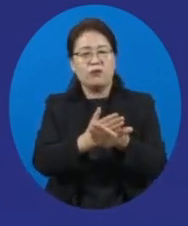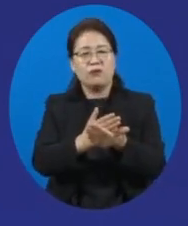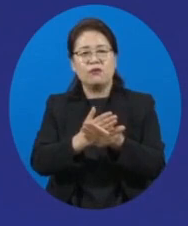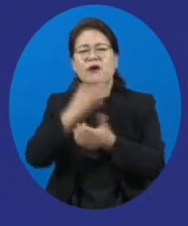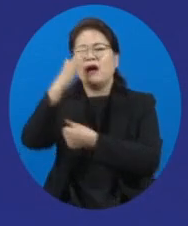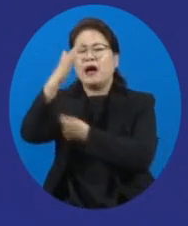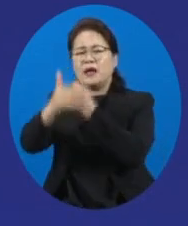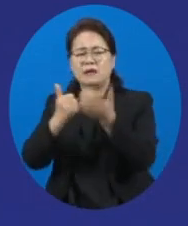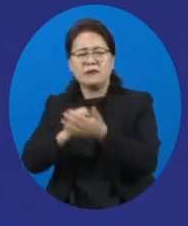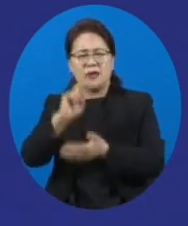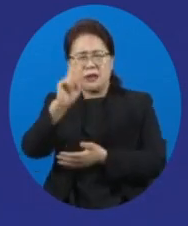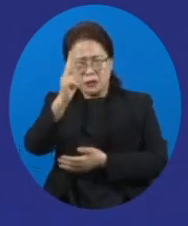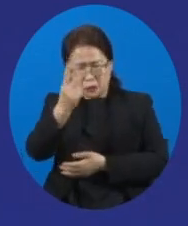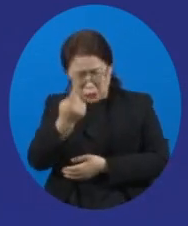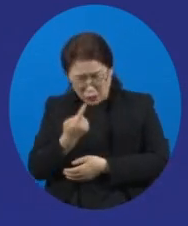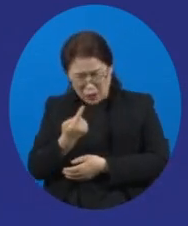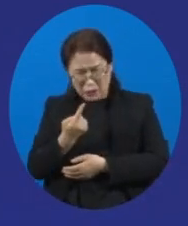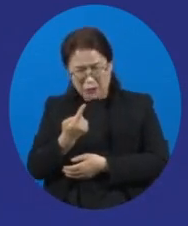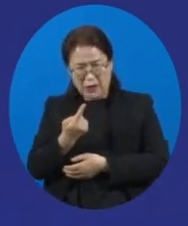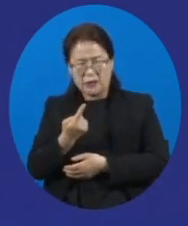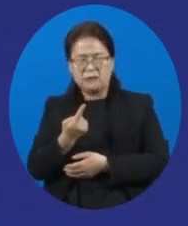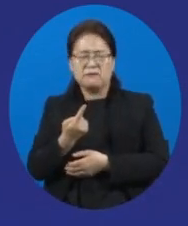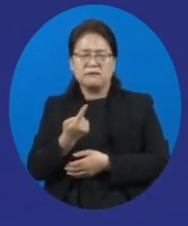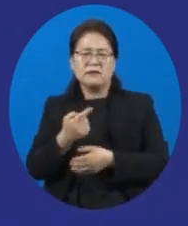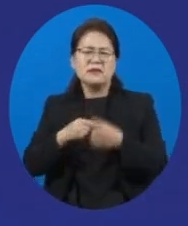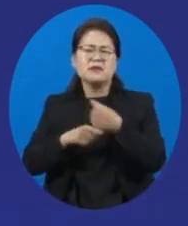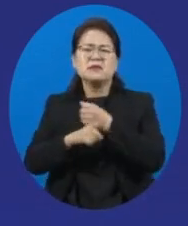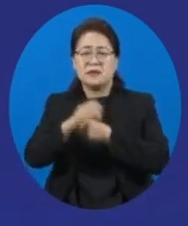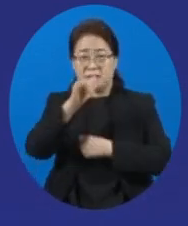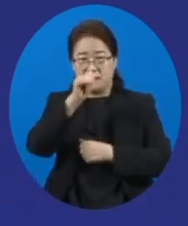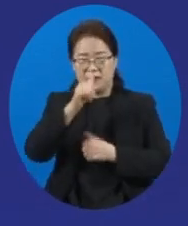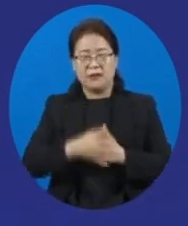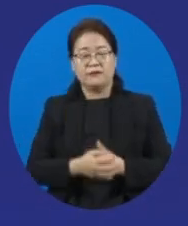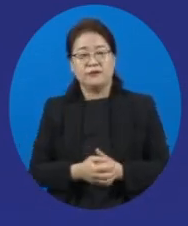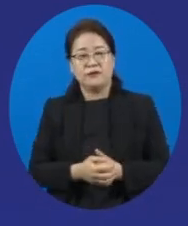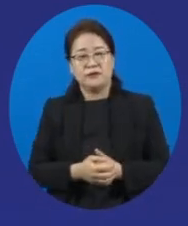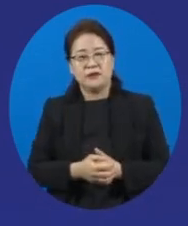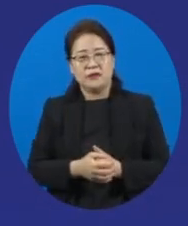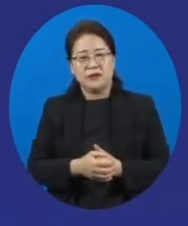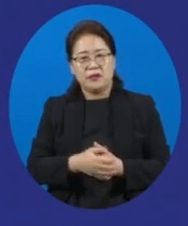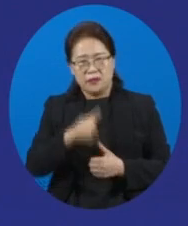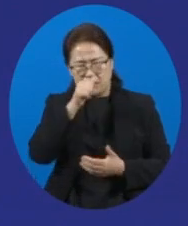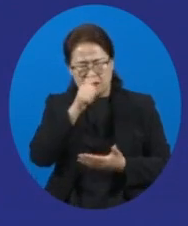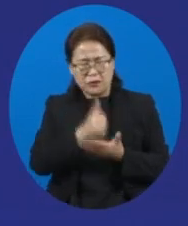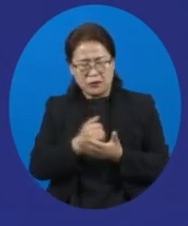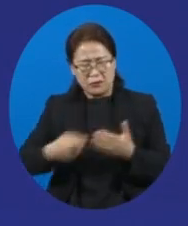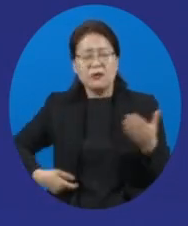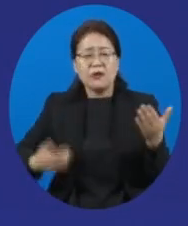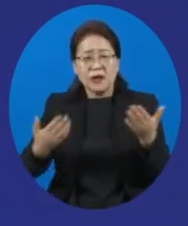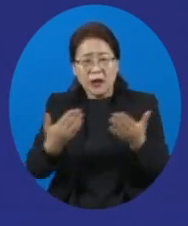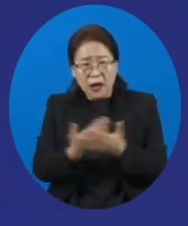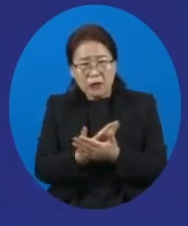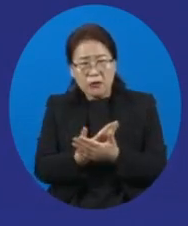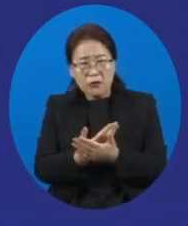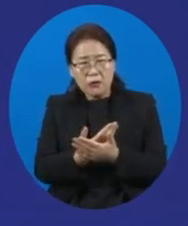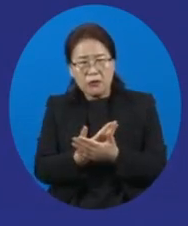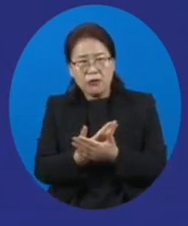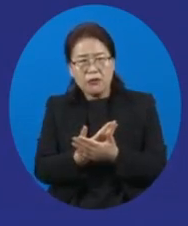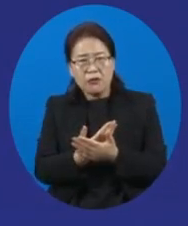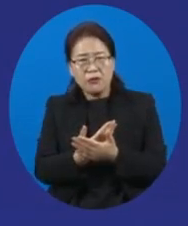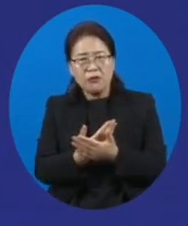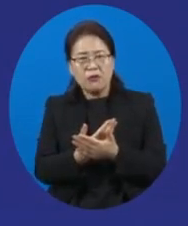내게로 다시 돌아오라는 것입니다. 죄를 회개하고 본래의